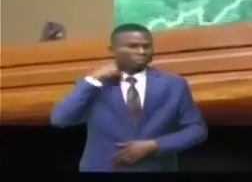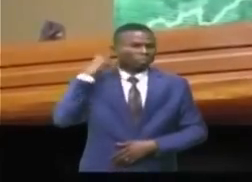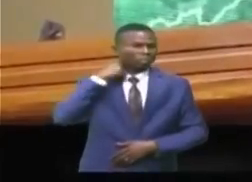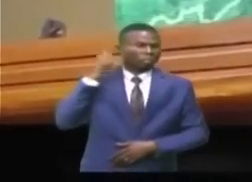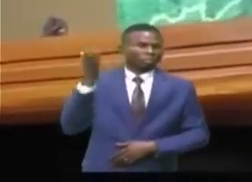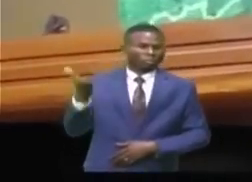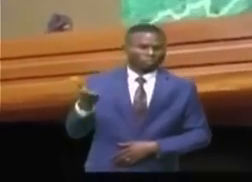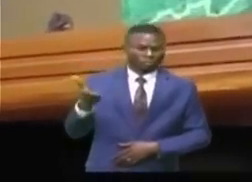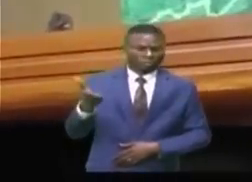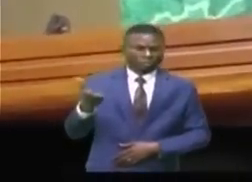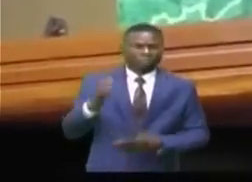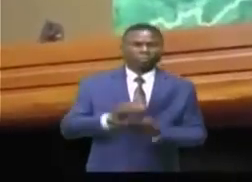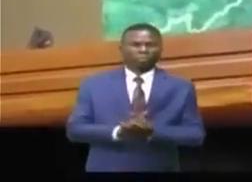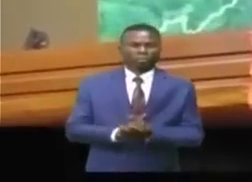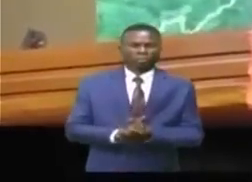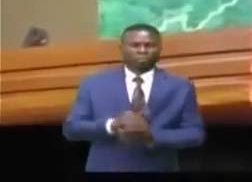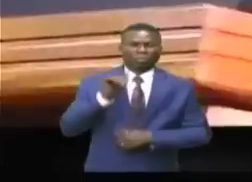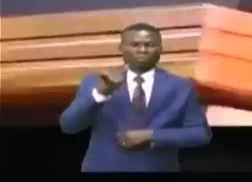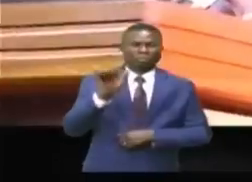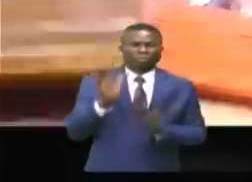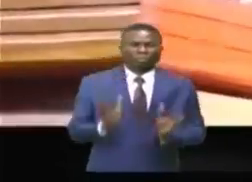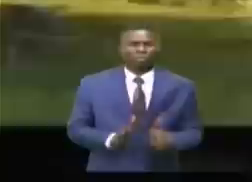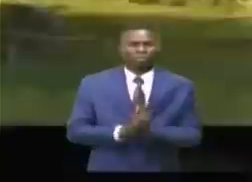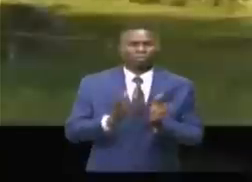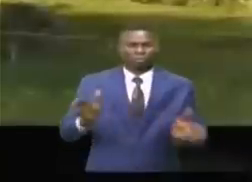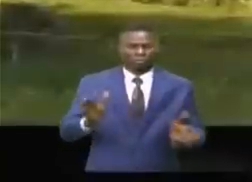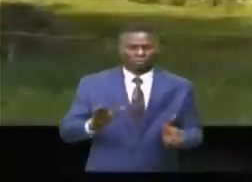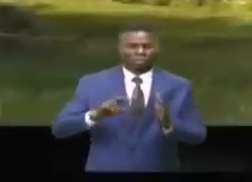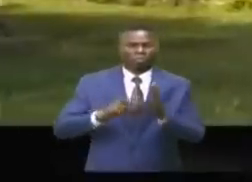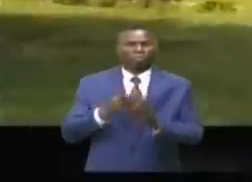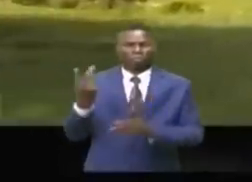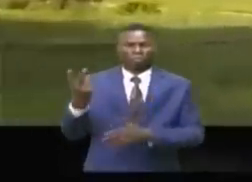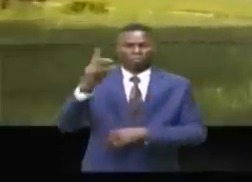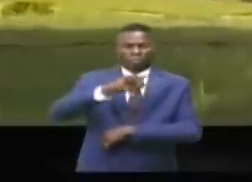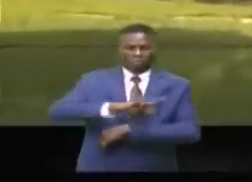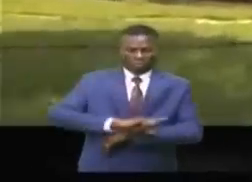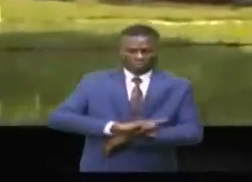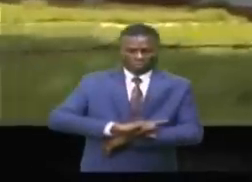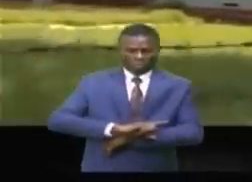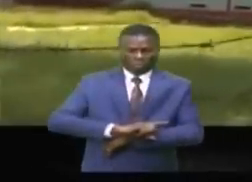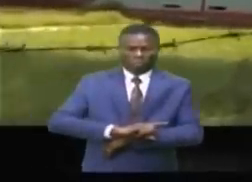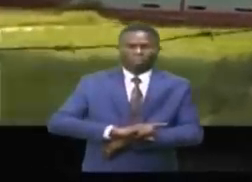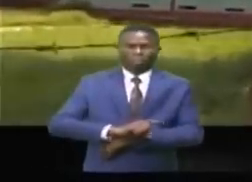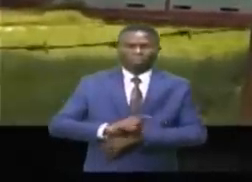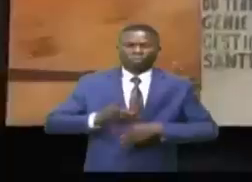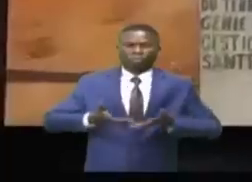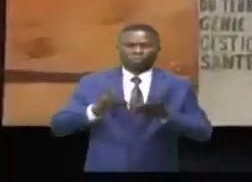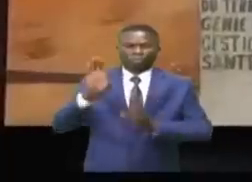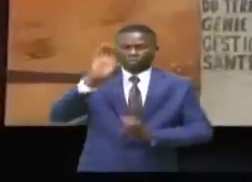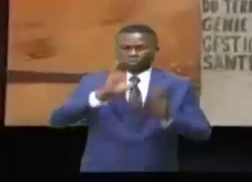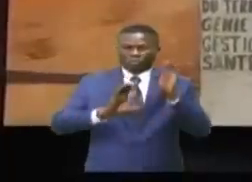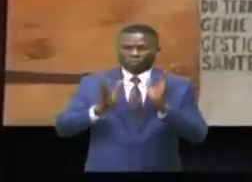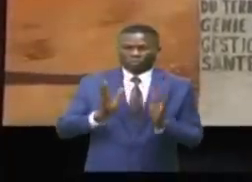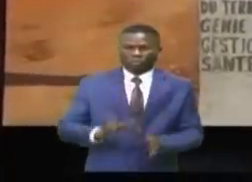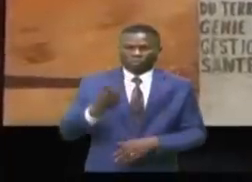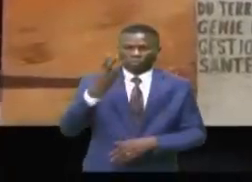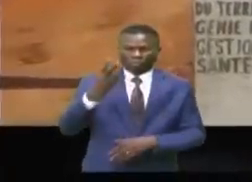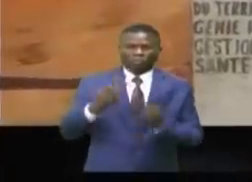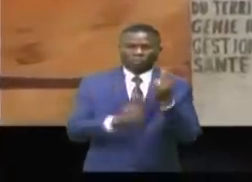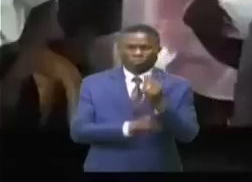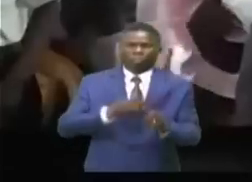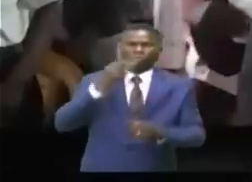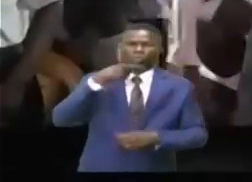Enis Barak Nsembe, son directeur général, pour la deuxième journée, qui était purement scientifique, trois orateurs se